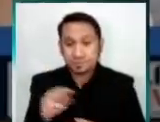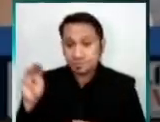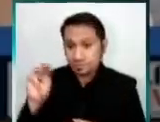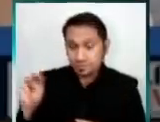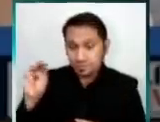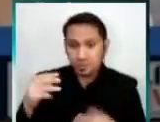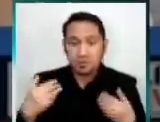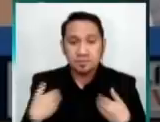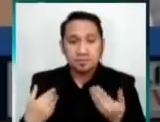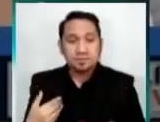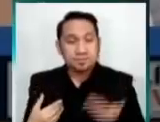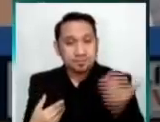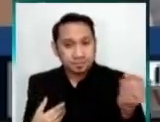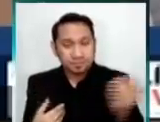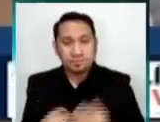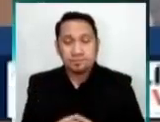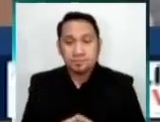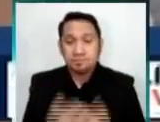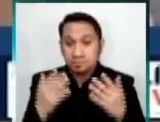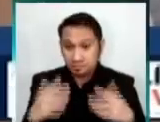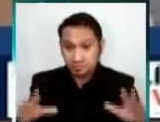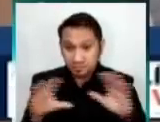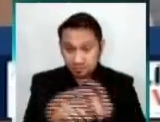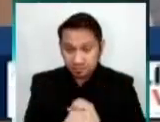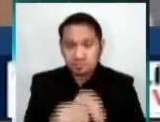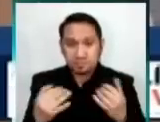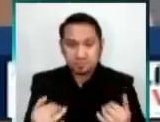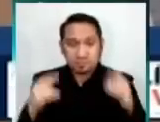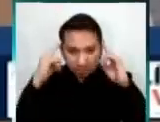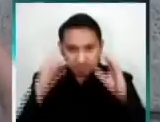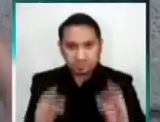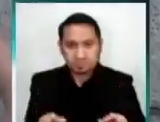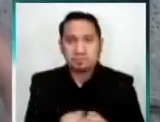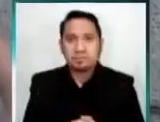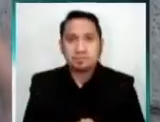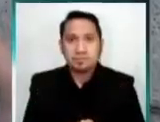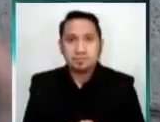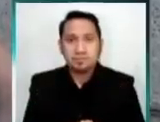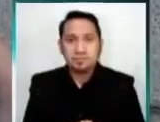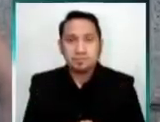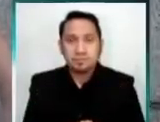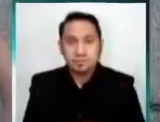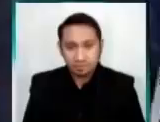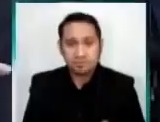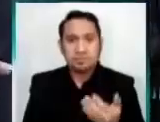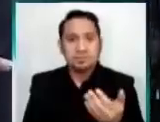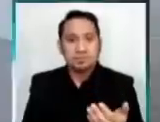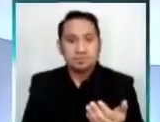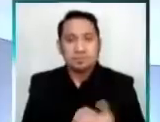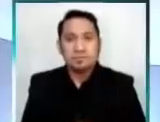masumite ang hard copy nito. Tapos, dedesisyonan na ang mga petisyon. Sandra Aguinaldo, GMA